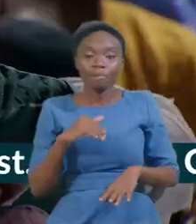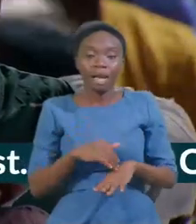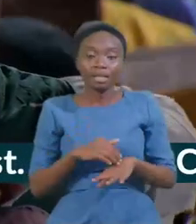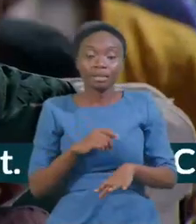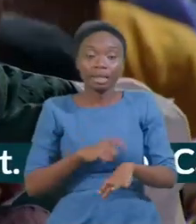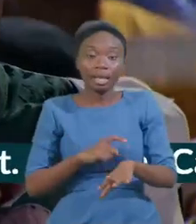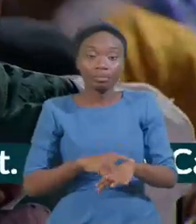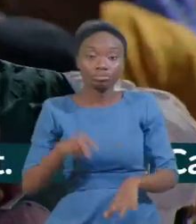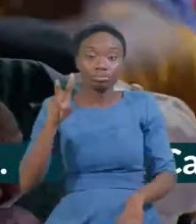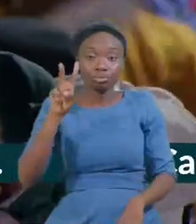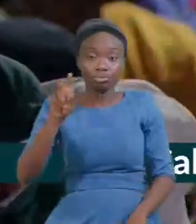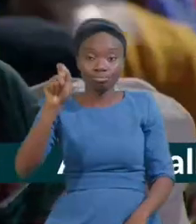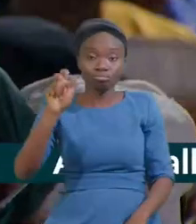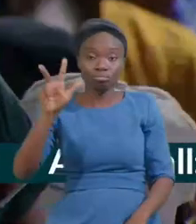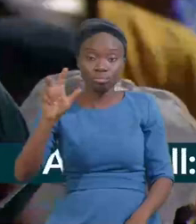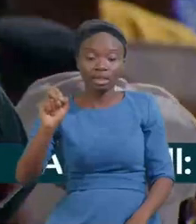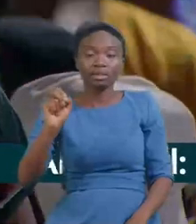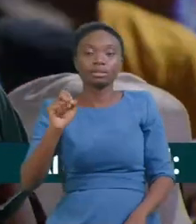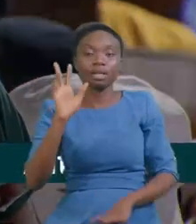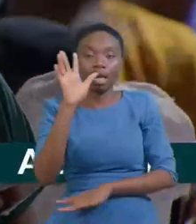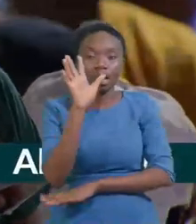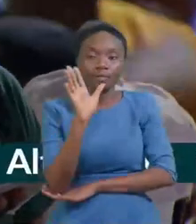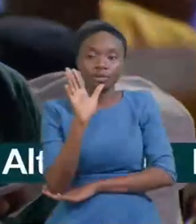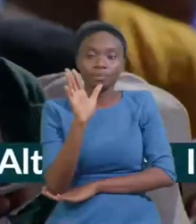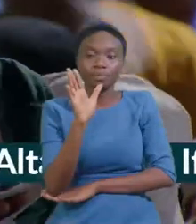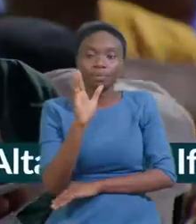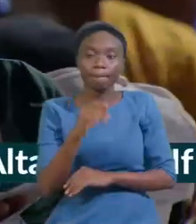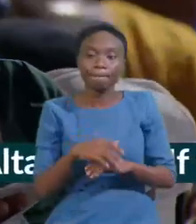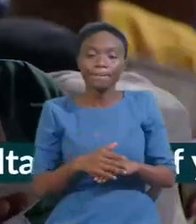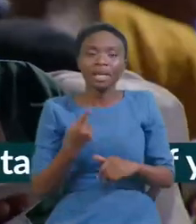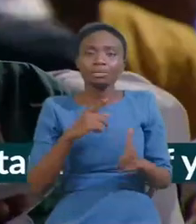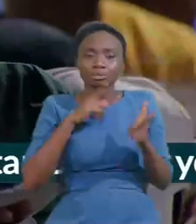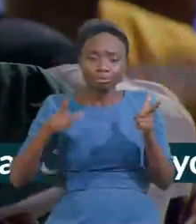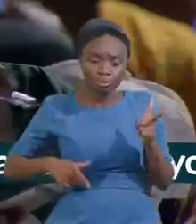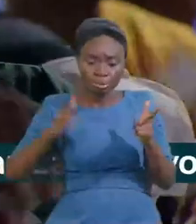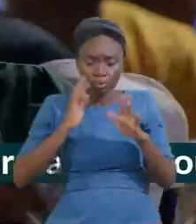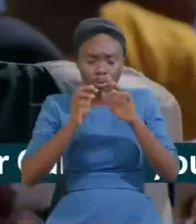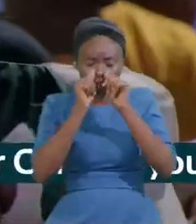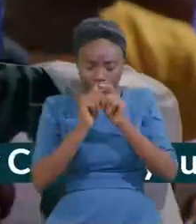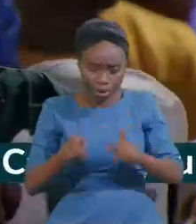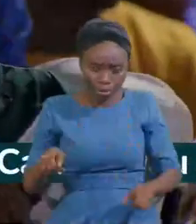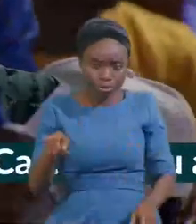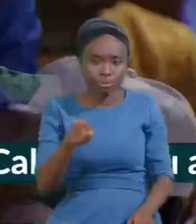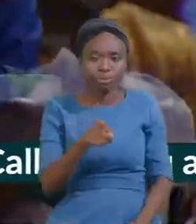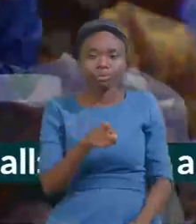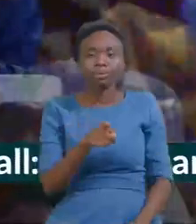2:30 p.m. À 14h30. The Lord will bless you. Le Seigneur vous